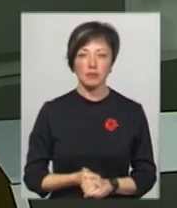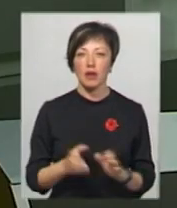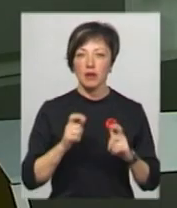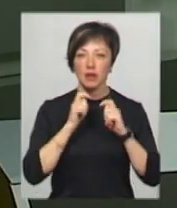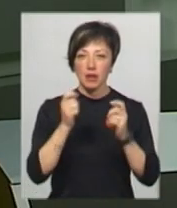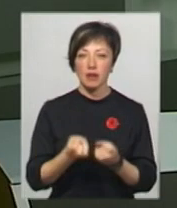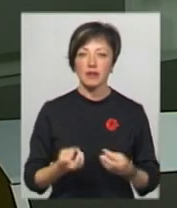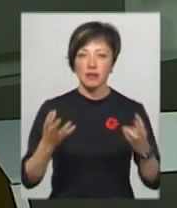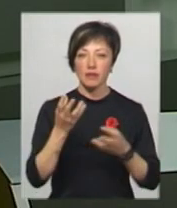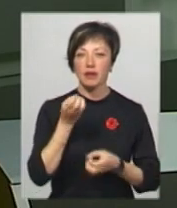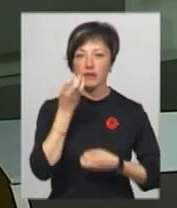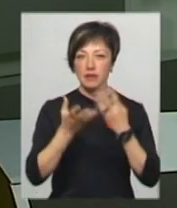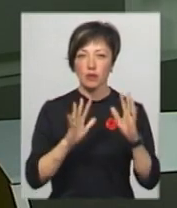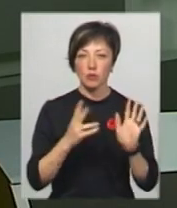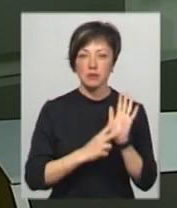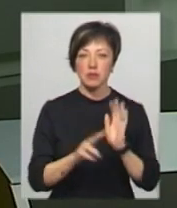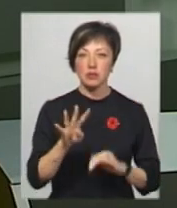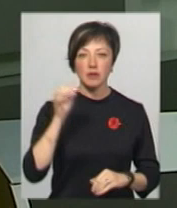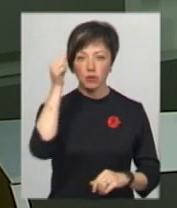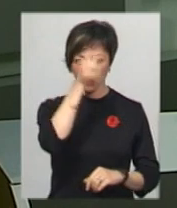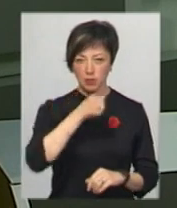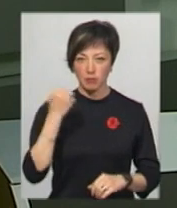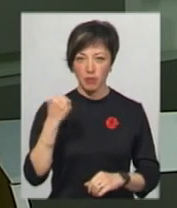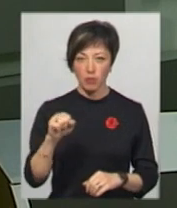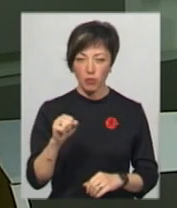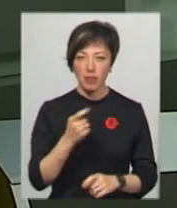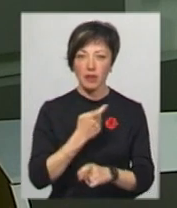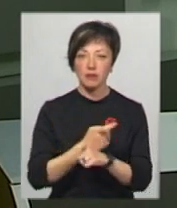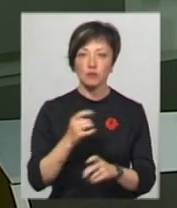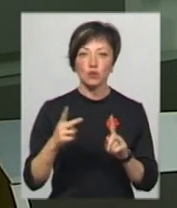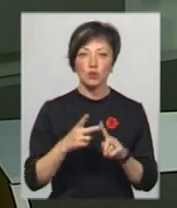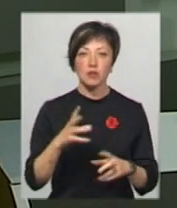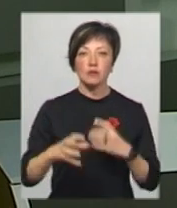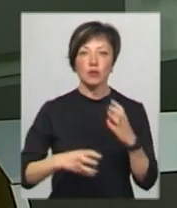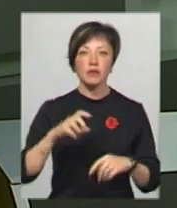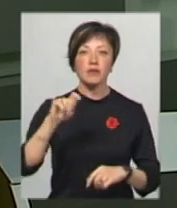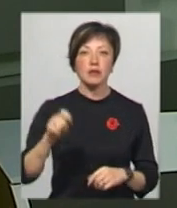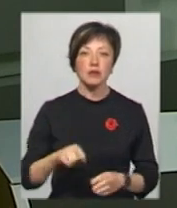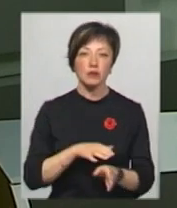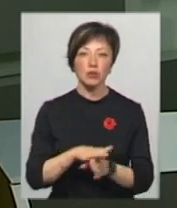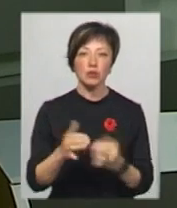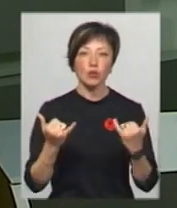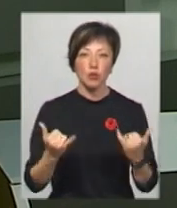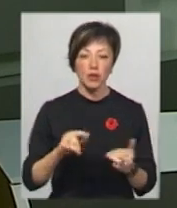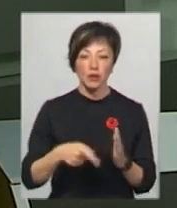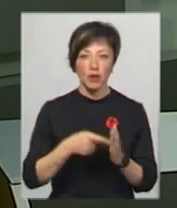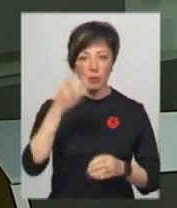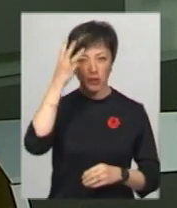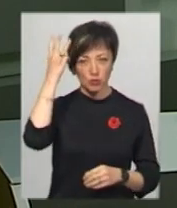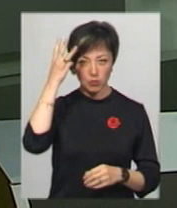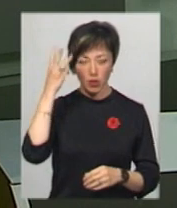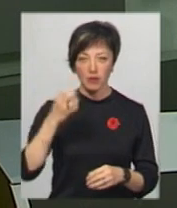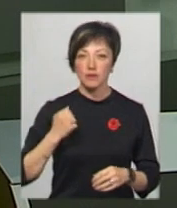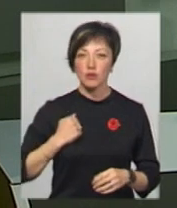Покладання вінків та квітів з нагоди 74-ї річниці перемоги над нацизмом у Другій світовій війні відбулося сьогодні у Хмельницькому.